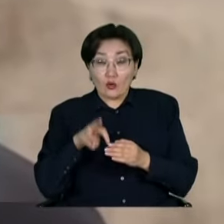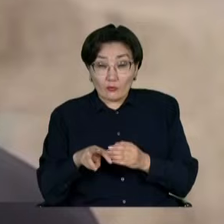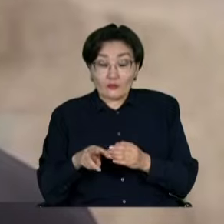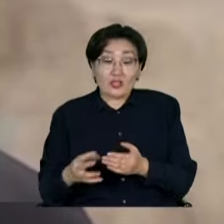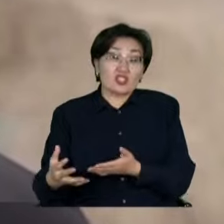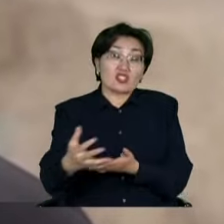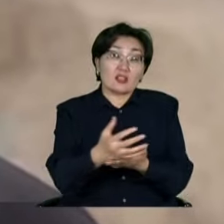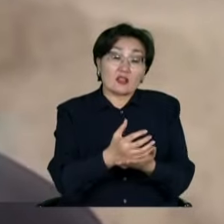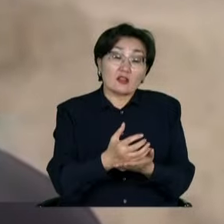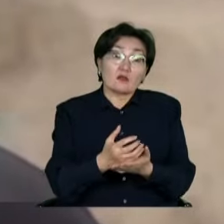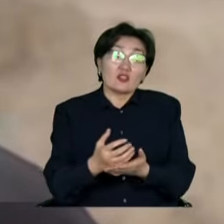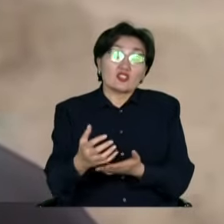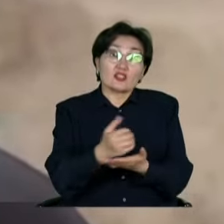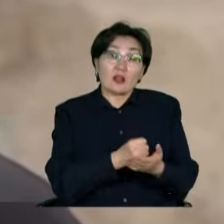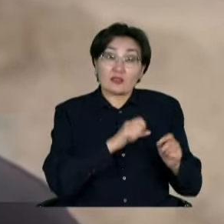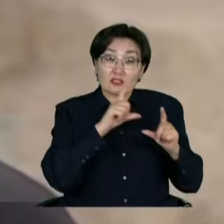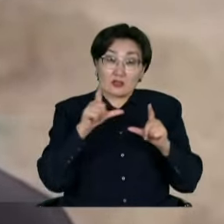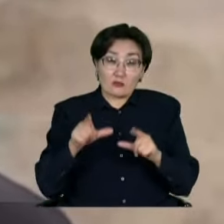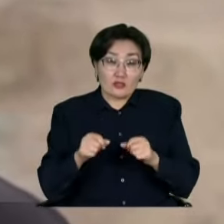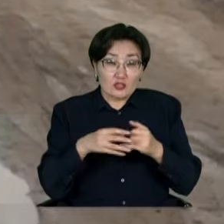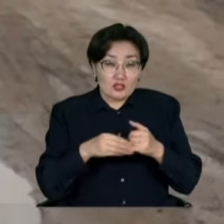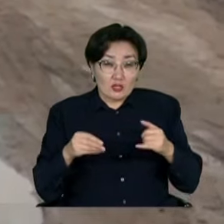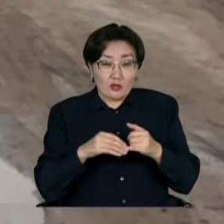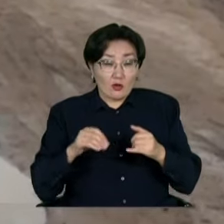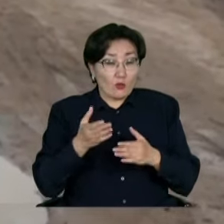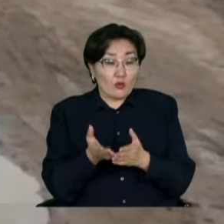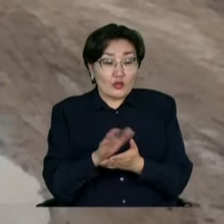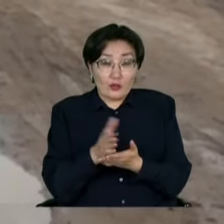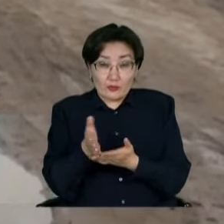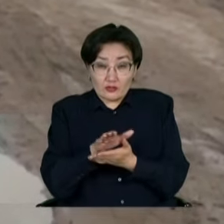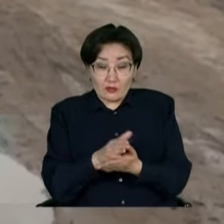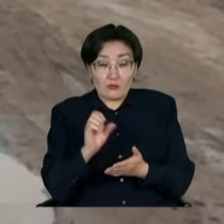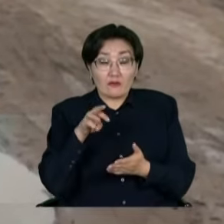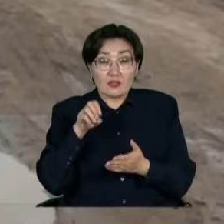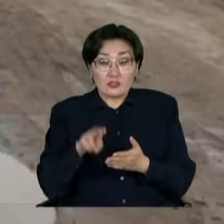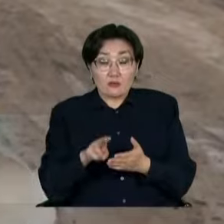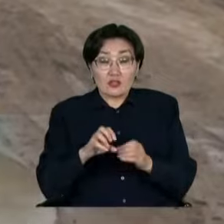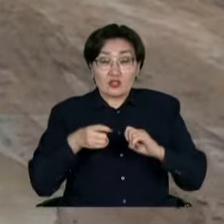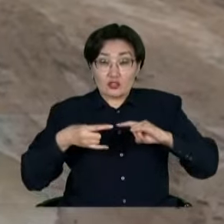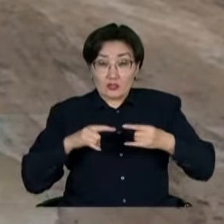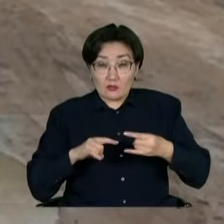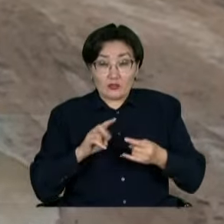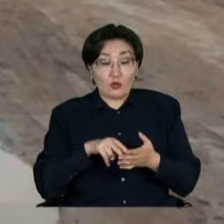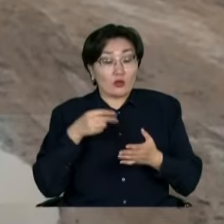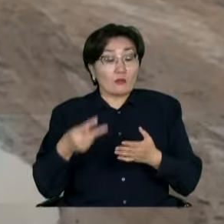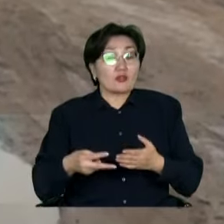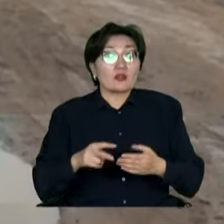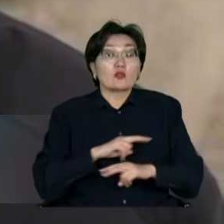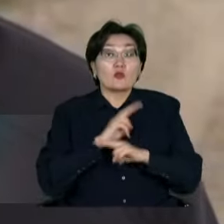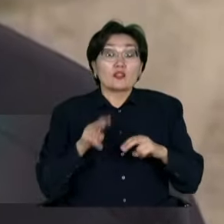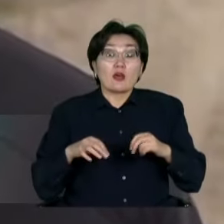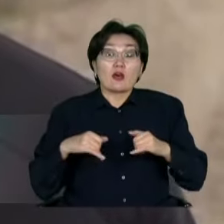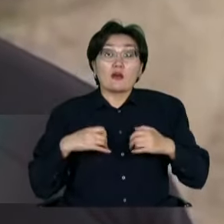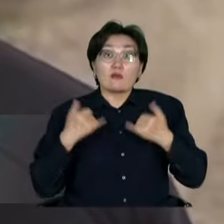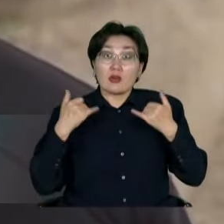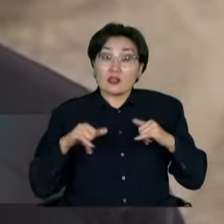жатыр, жыңғылды да қырқып жатыр, жерді де ойып тастап жатыр. Ол WhatsApp-та тұр бәрі, шұңқырға түсіп өліп жатқан малдардың есебі жоқ. Міне осыны біз